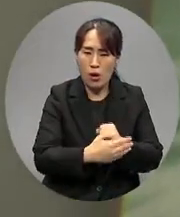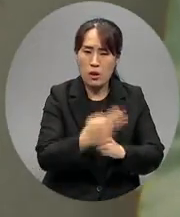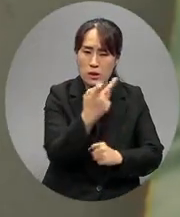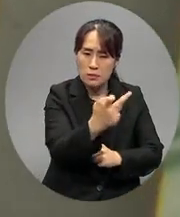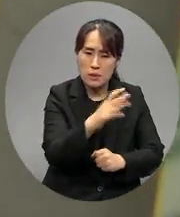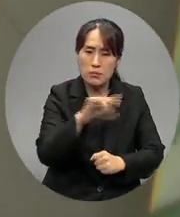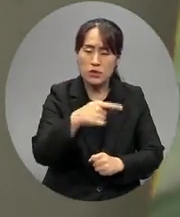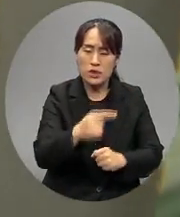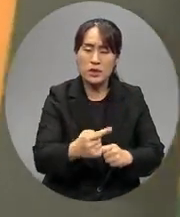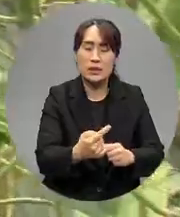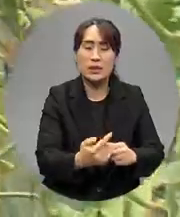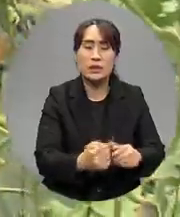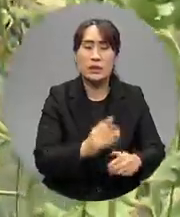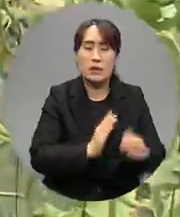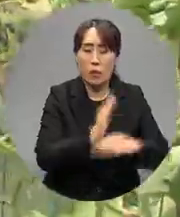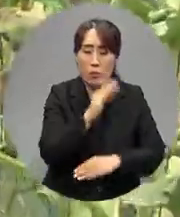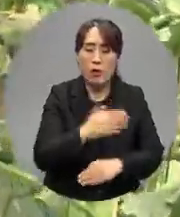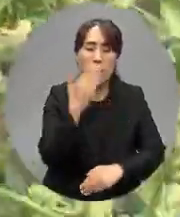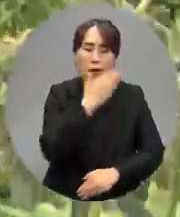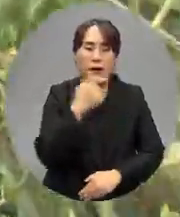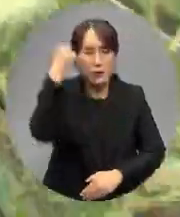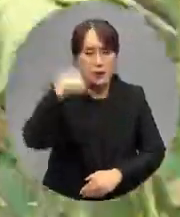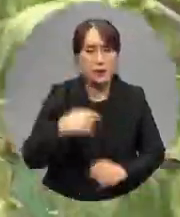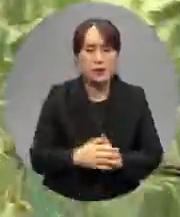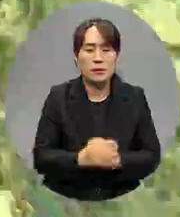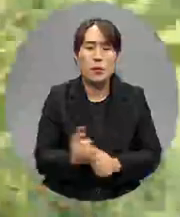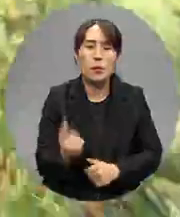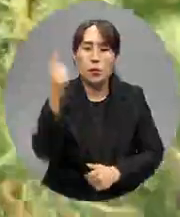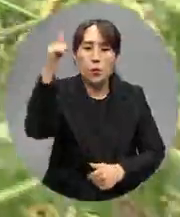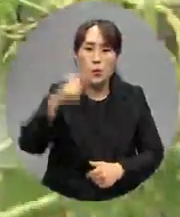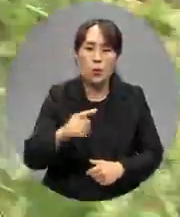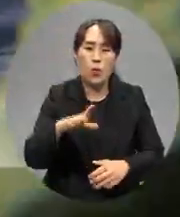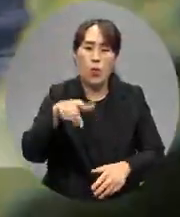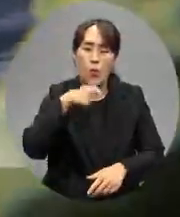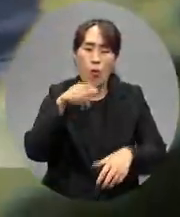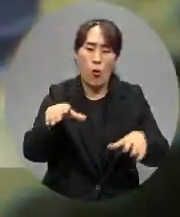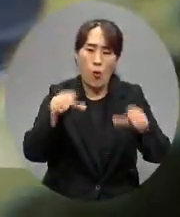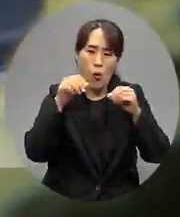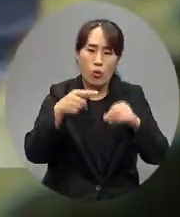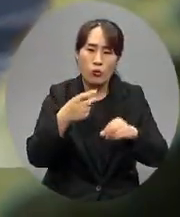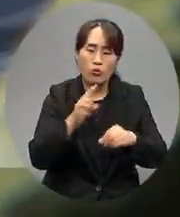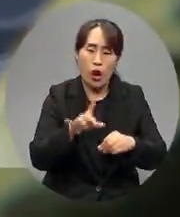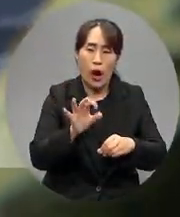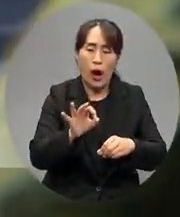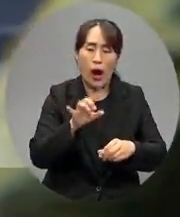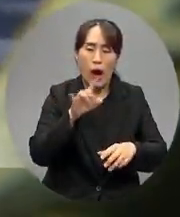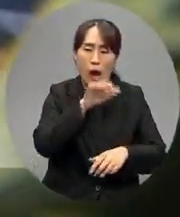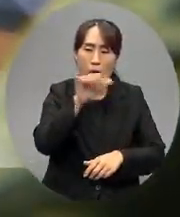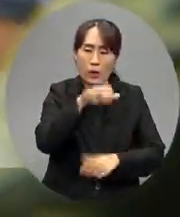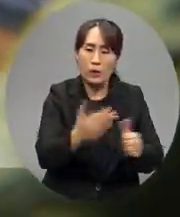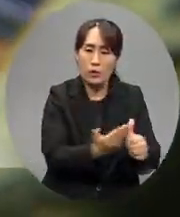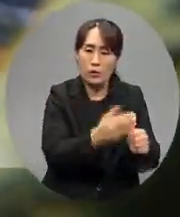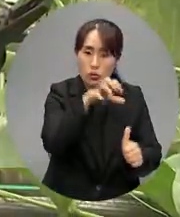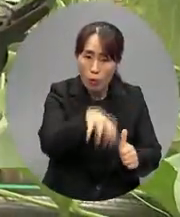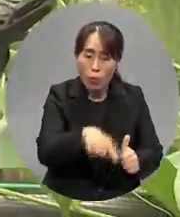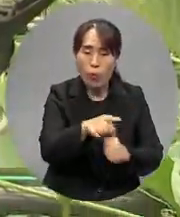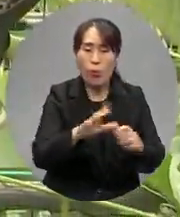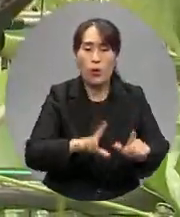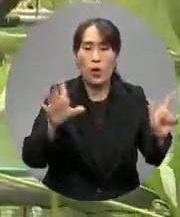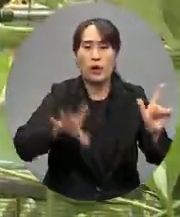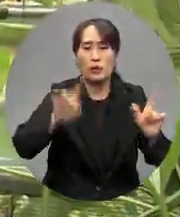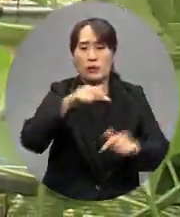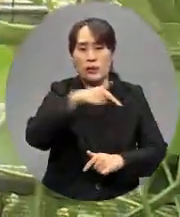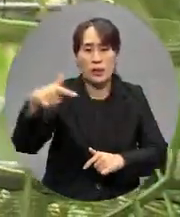13브릭스가 넘으면 달다고 합니다. 지대가 높고 고온 건조한 중앙아시아 고원 지역에서 자라던 디냐는 올해